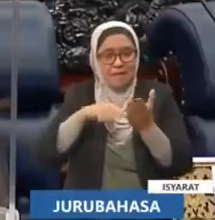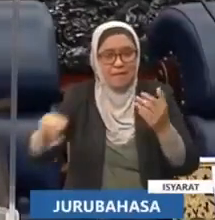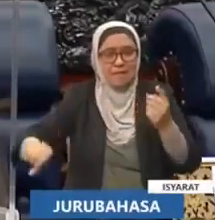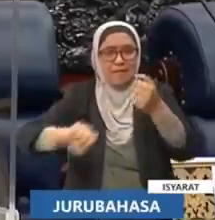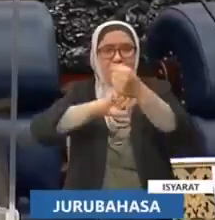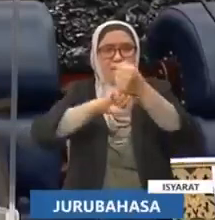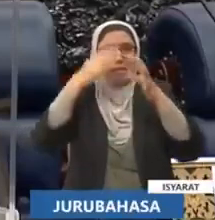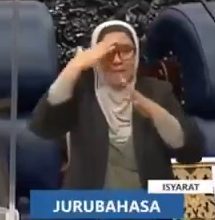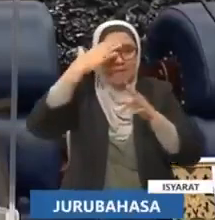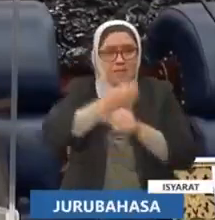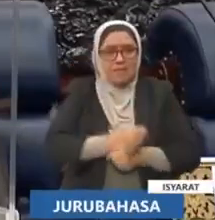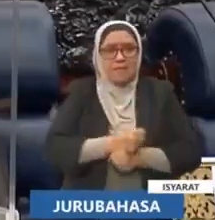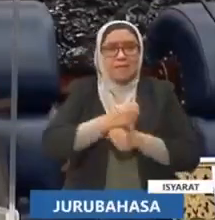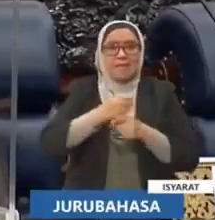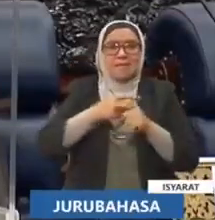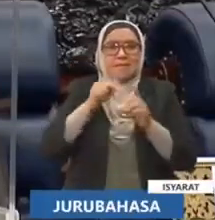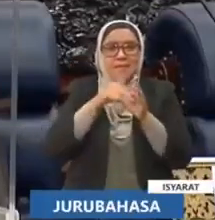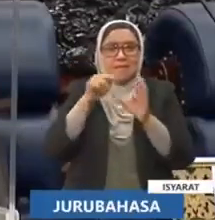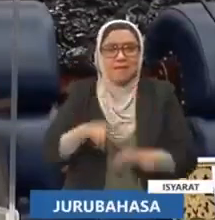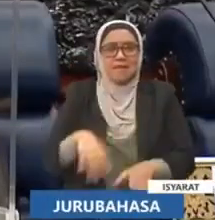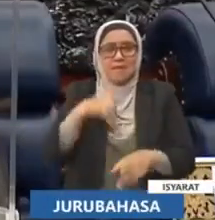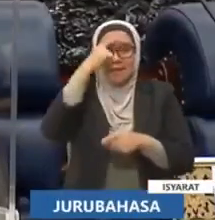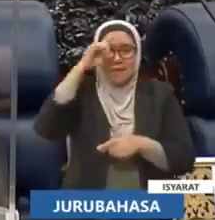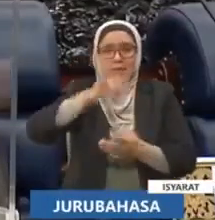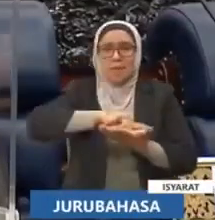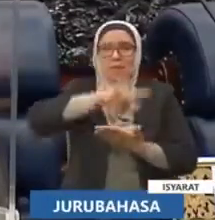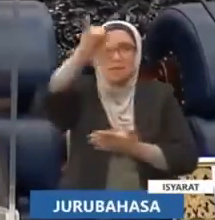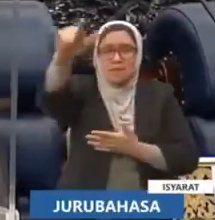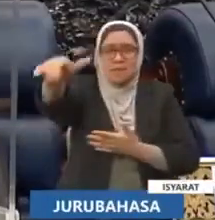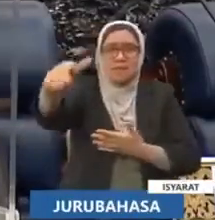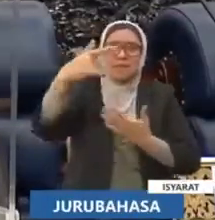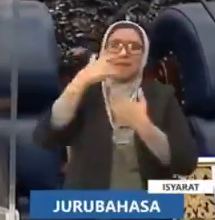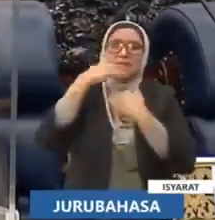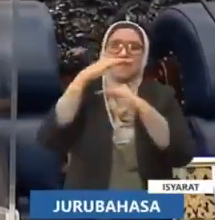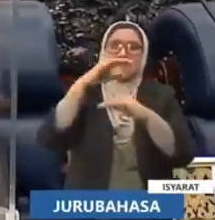penumpang untuk terbang di fasa endemik. Terima kasih. Terima kasih, Menteri. Soalan tambahan.